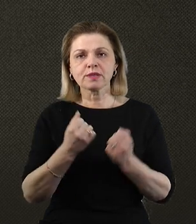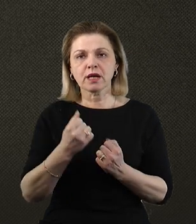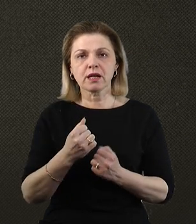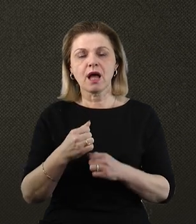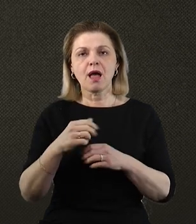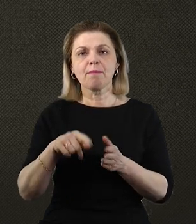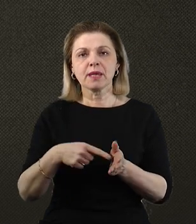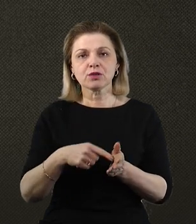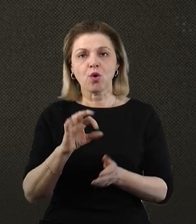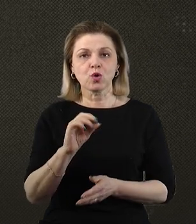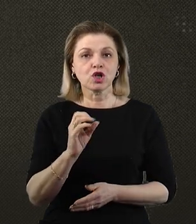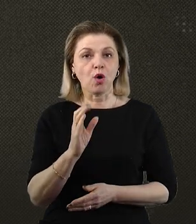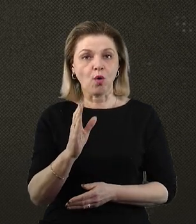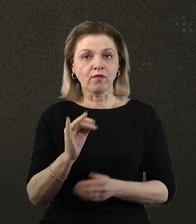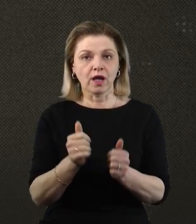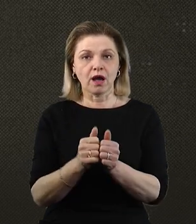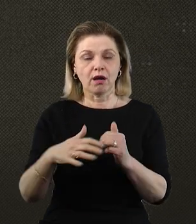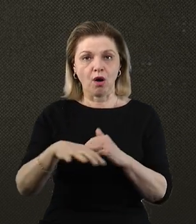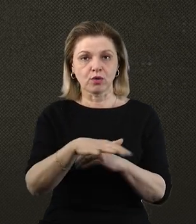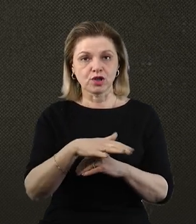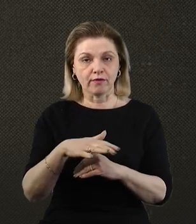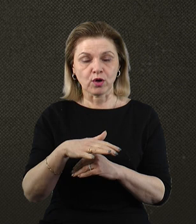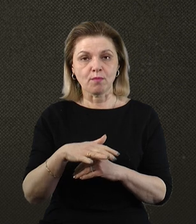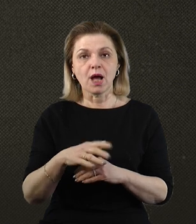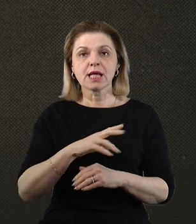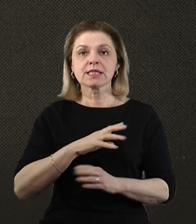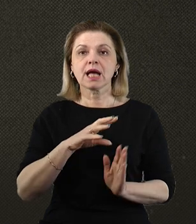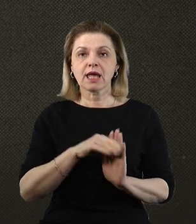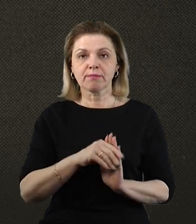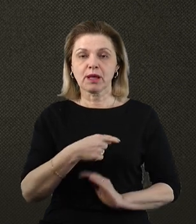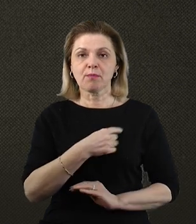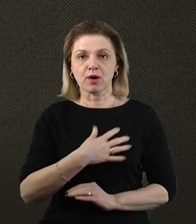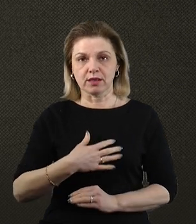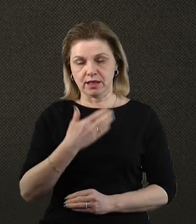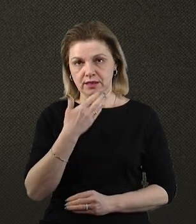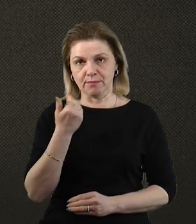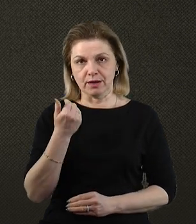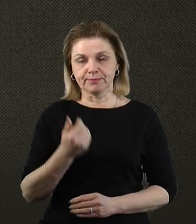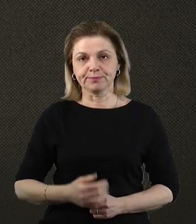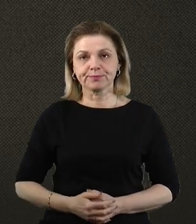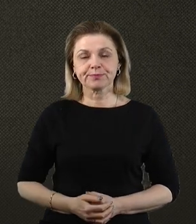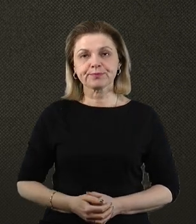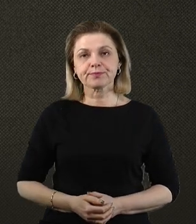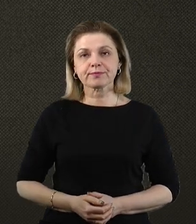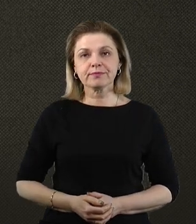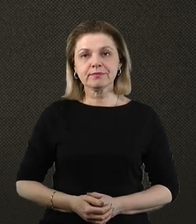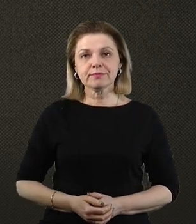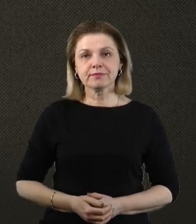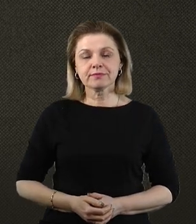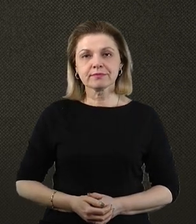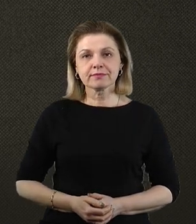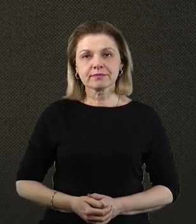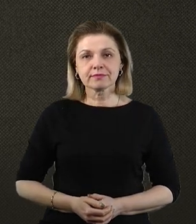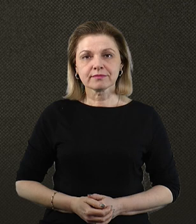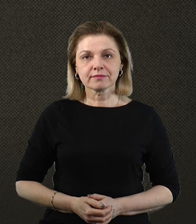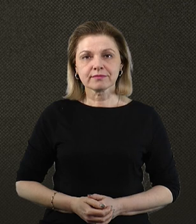акваторії та місту Очаків очаківської громади загиблих та поранених немає повідомили у Миколаївській обласній